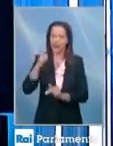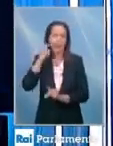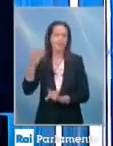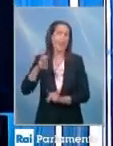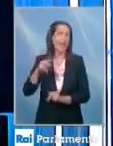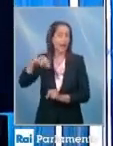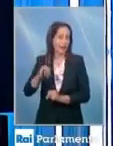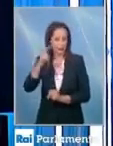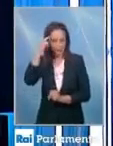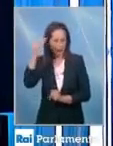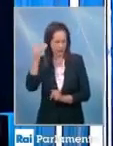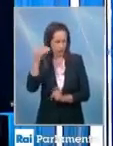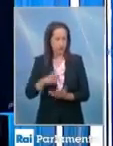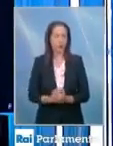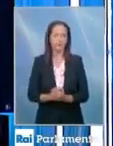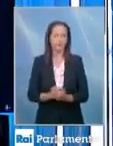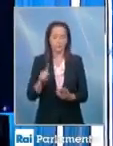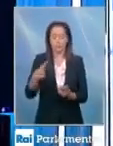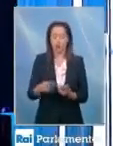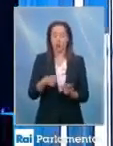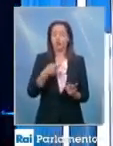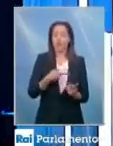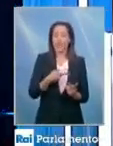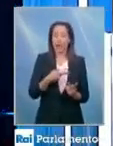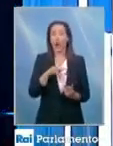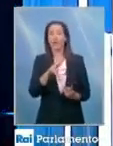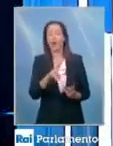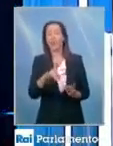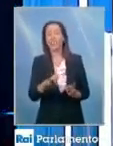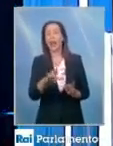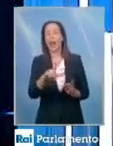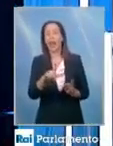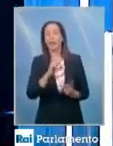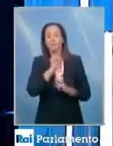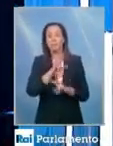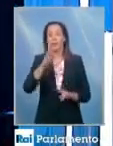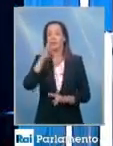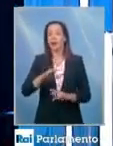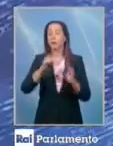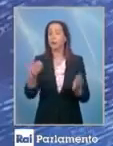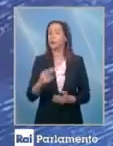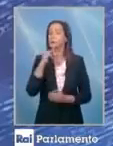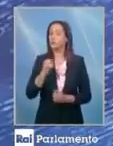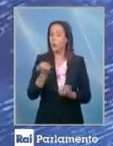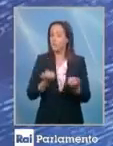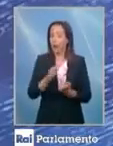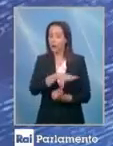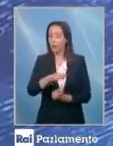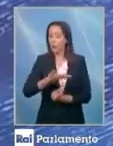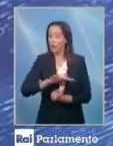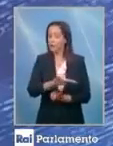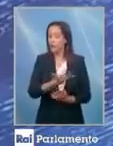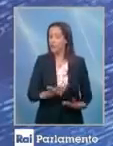Eni, per esempio. Dopodiché Gentiloni e la von der Leyen vanno in diretta mondiale a dire che tutte le automobili parcheggiate qui fuori